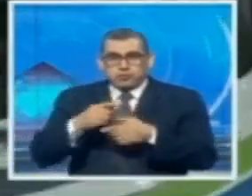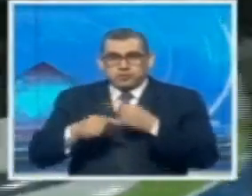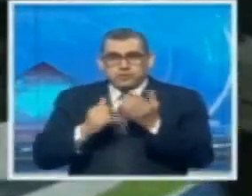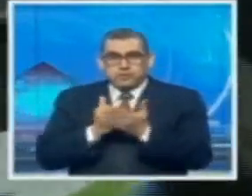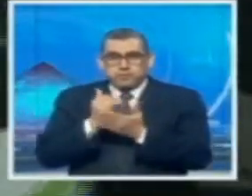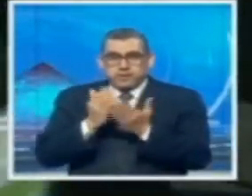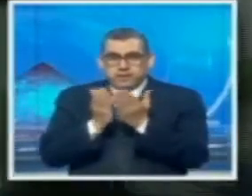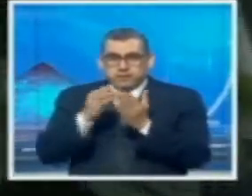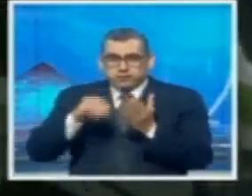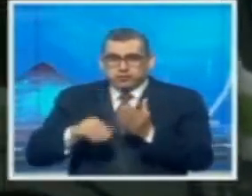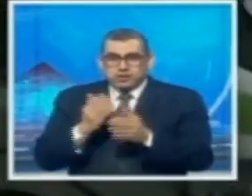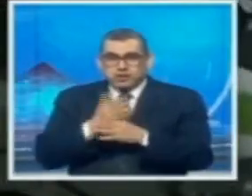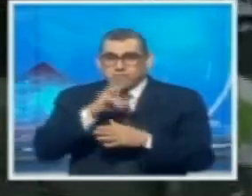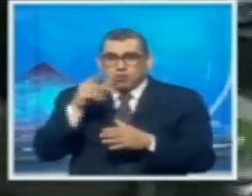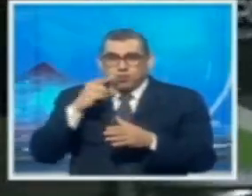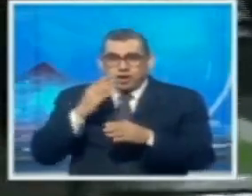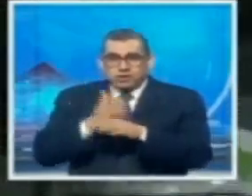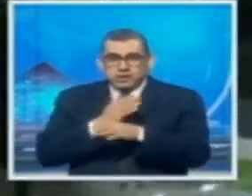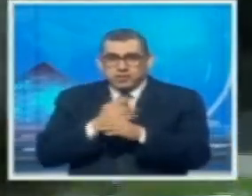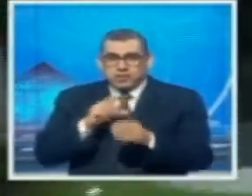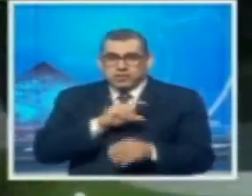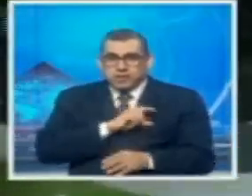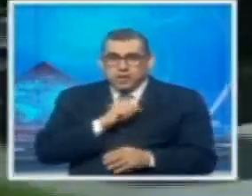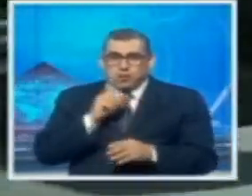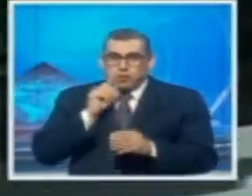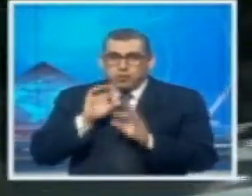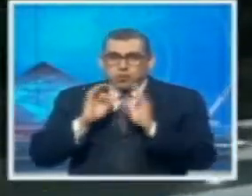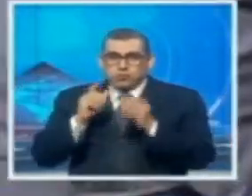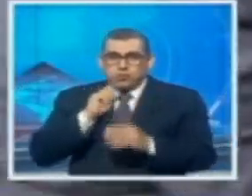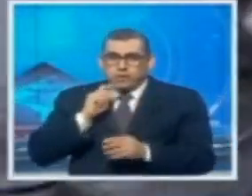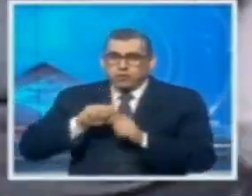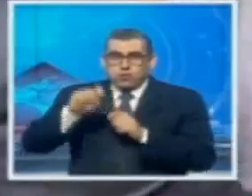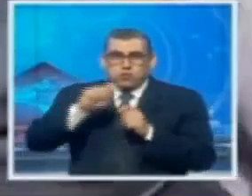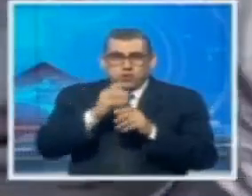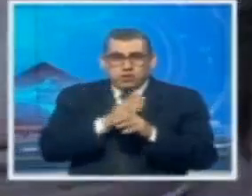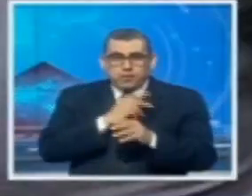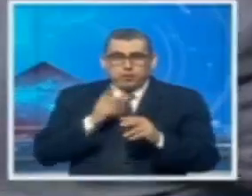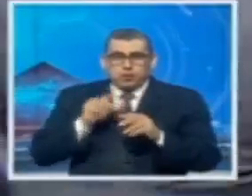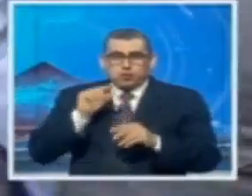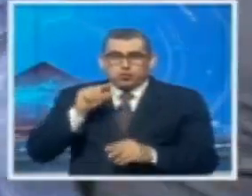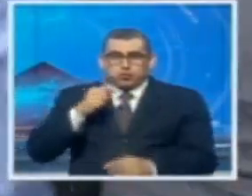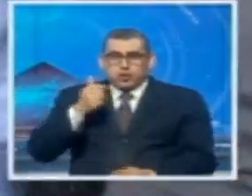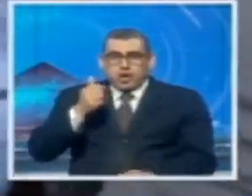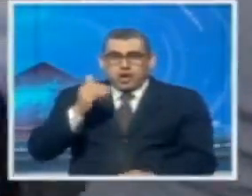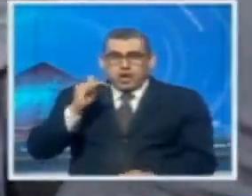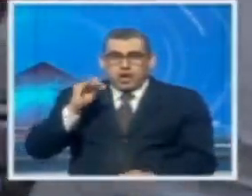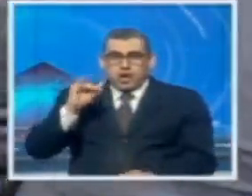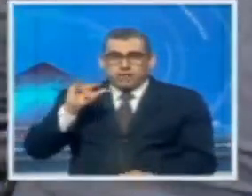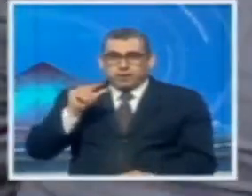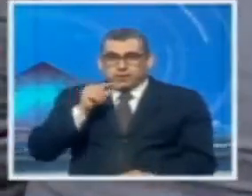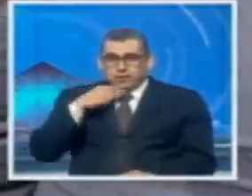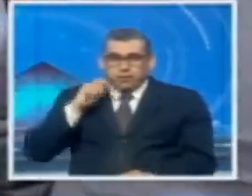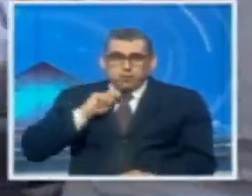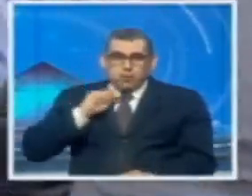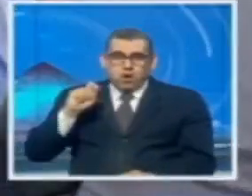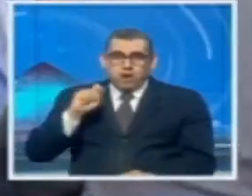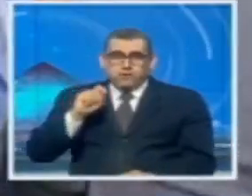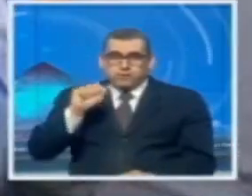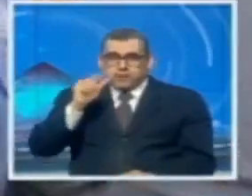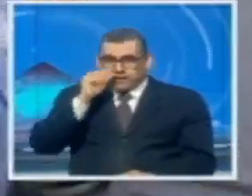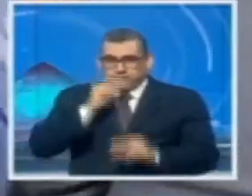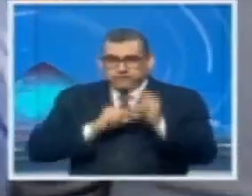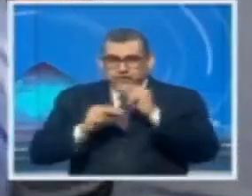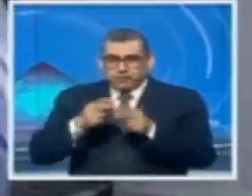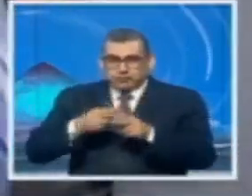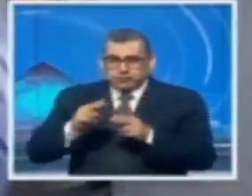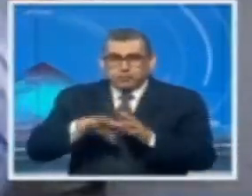الجديد ولرفع العبء عن الطلاب ومواطني المحافظة، افتتح الدكتور أحمد الأنصاري محافظ الفيوم المرحلة الأولى من